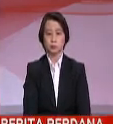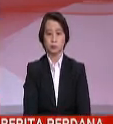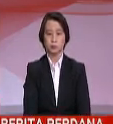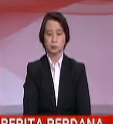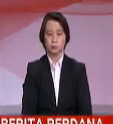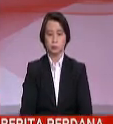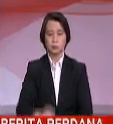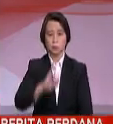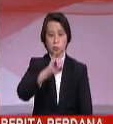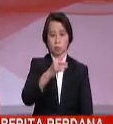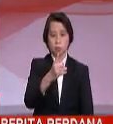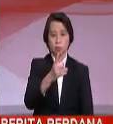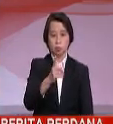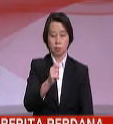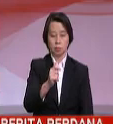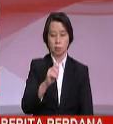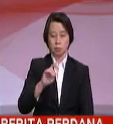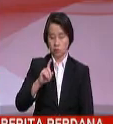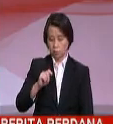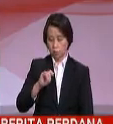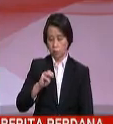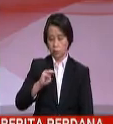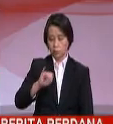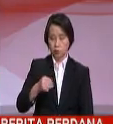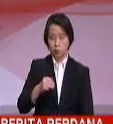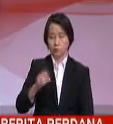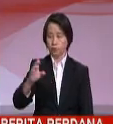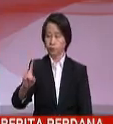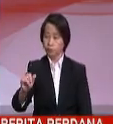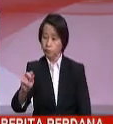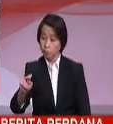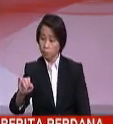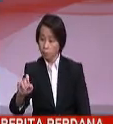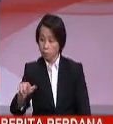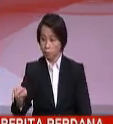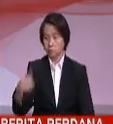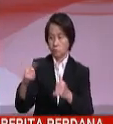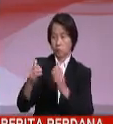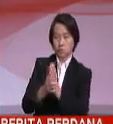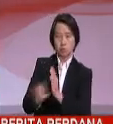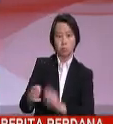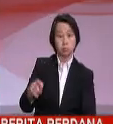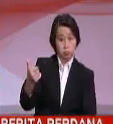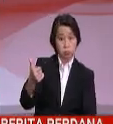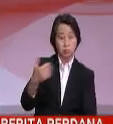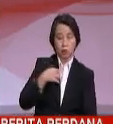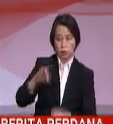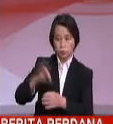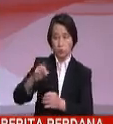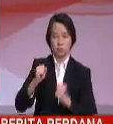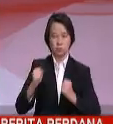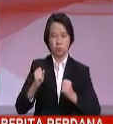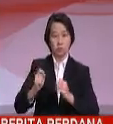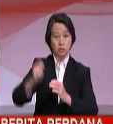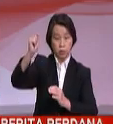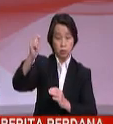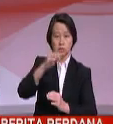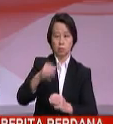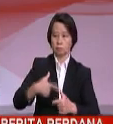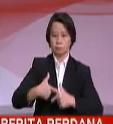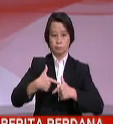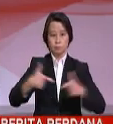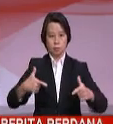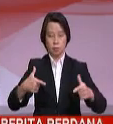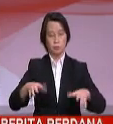Menurut pemilik JDT, Tunku Ismail Sultan Ibrahim, Daniel Amir merupakan pemain berbakat yang mempunyai semangat juang tinggi serta